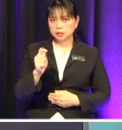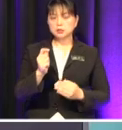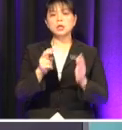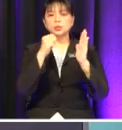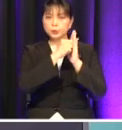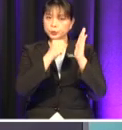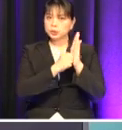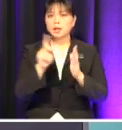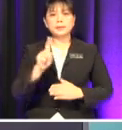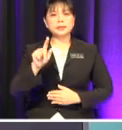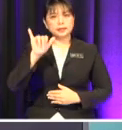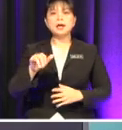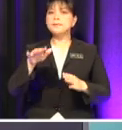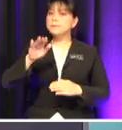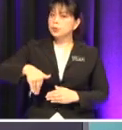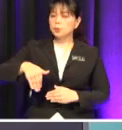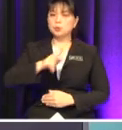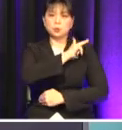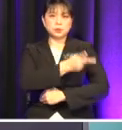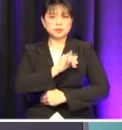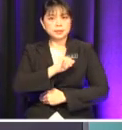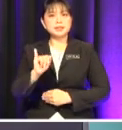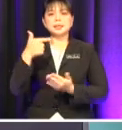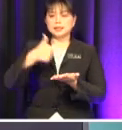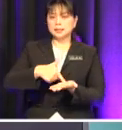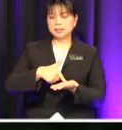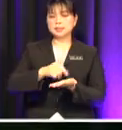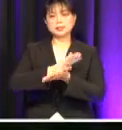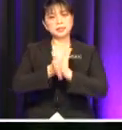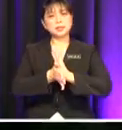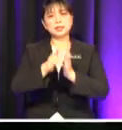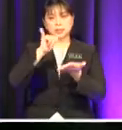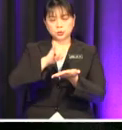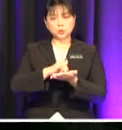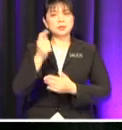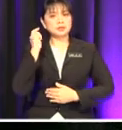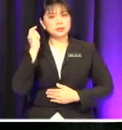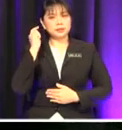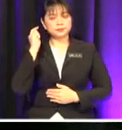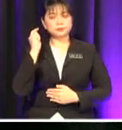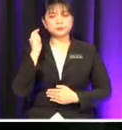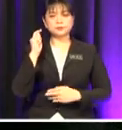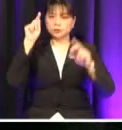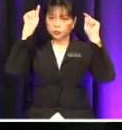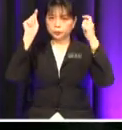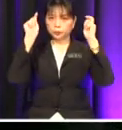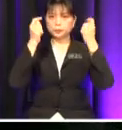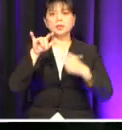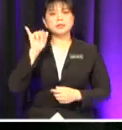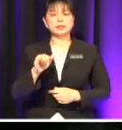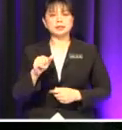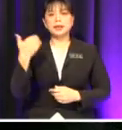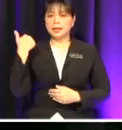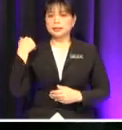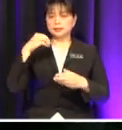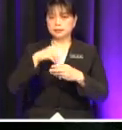nota mana Yang Belum lagi dikuasai Oke jadi itulah tadi iklan topik-topik yang terdapat